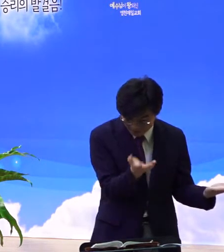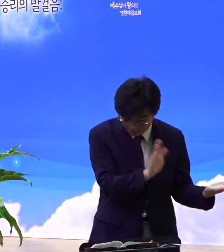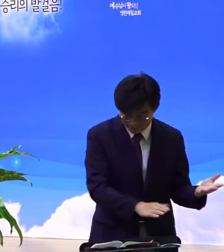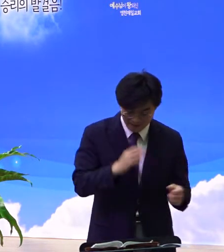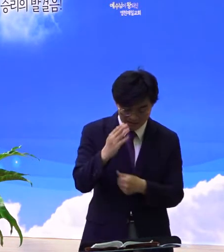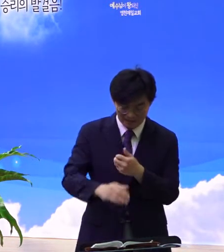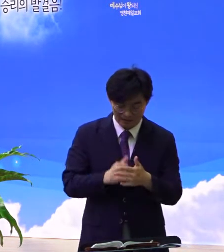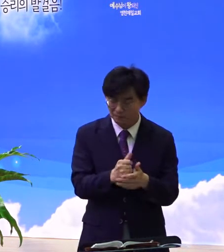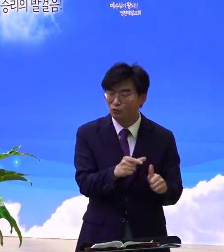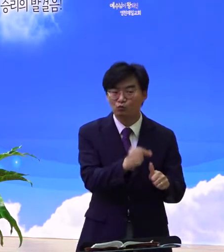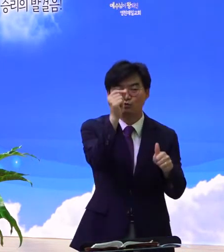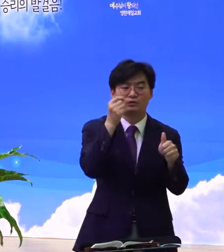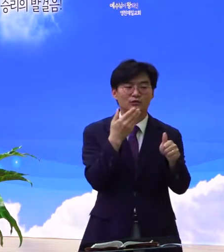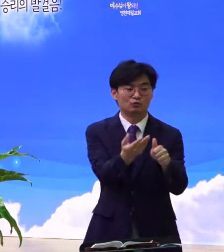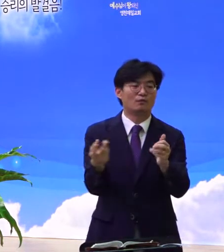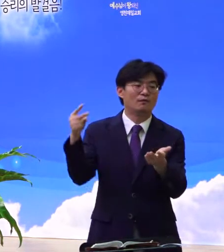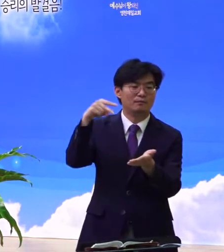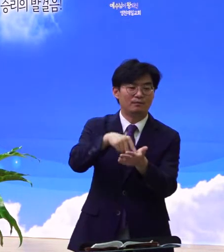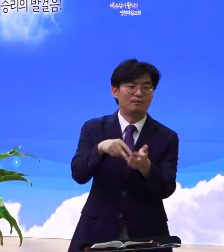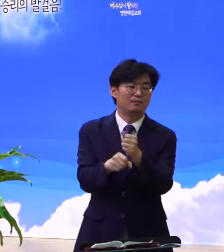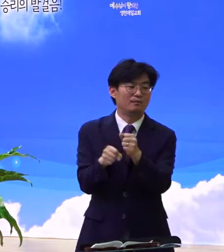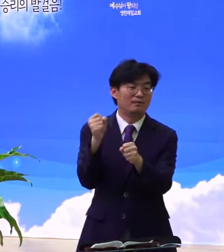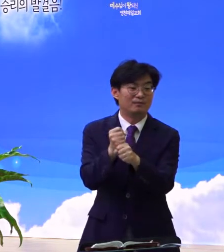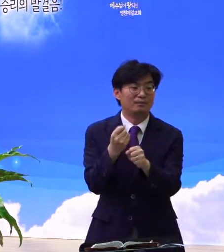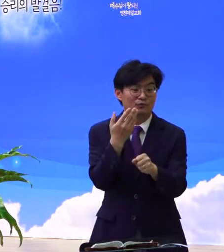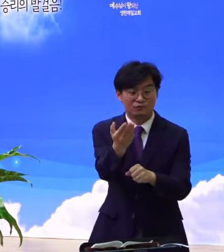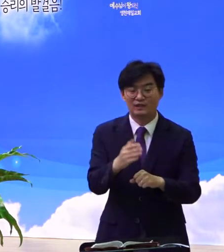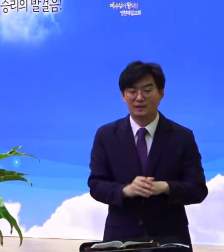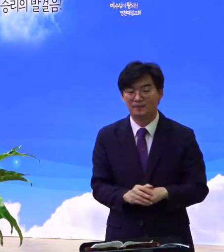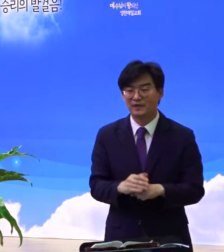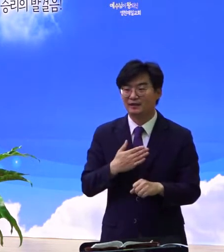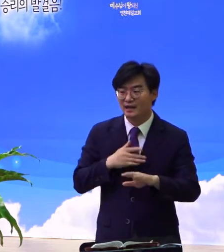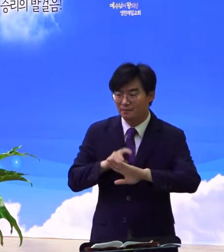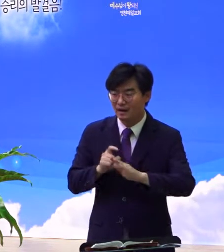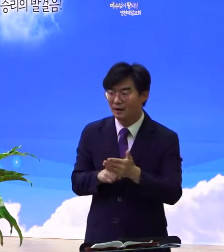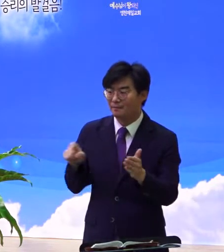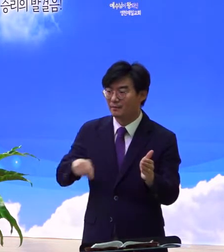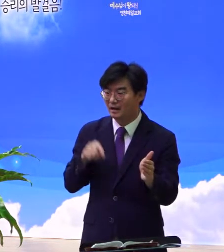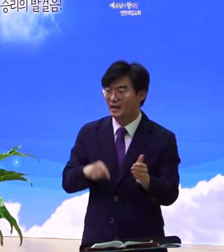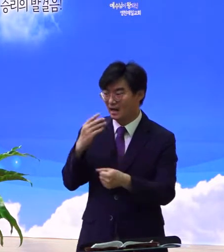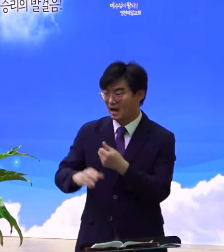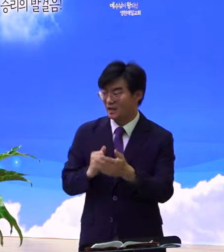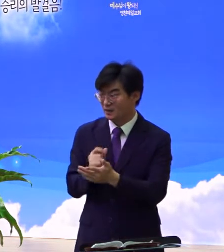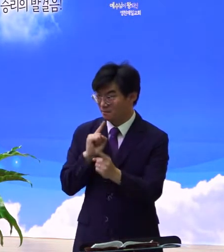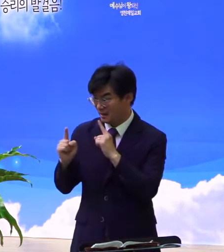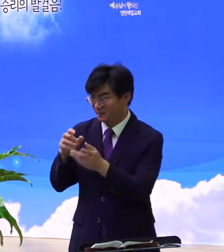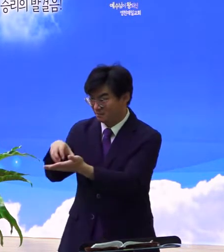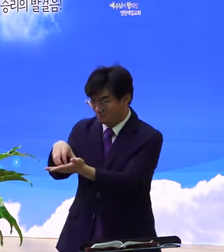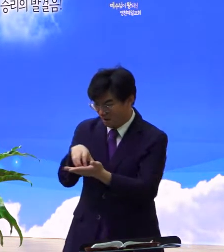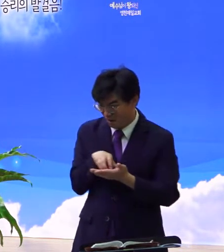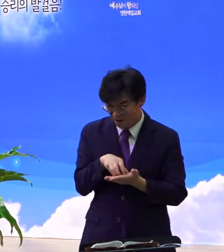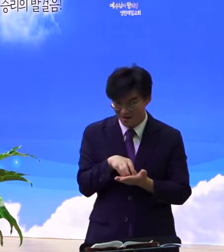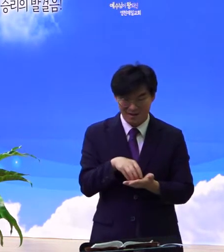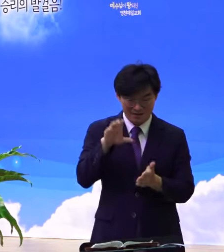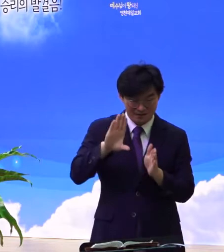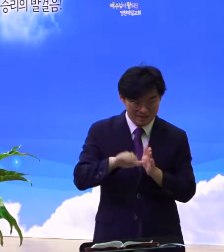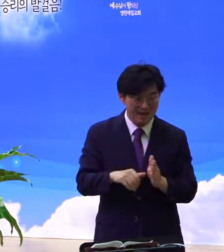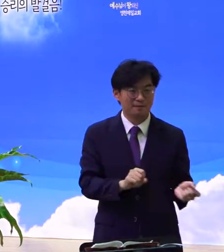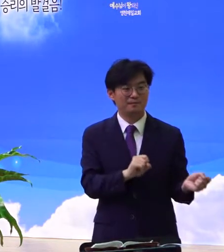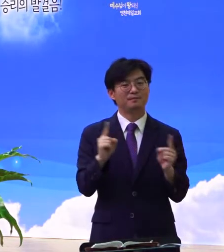때, 그 하나님의 말씀을 내 마음 가운데 심을 때, 받아들일 때, 그 말씀이 내 속에서 역사할 때 우리는